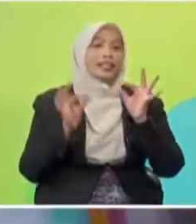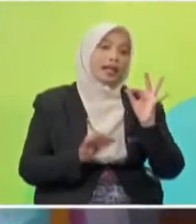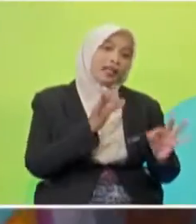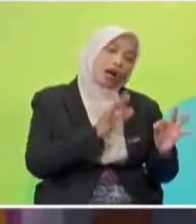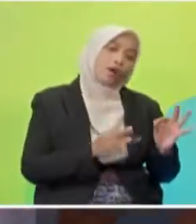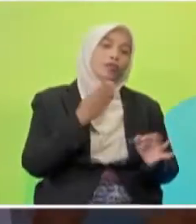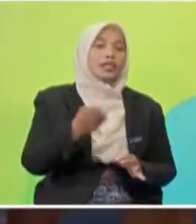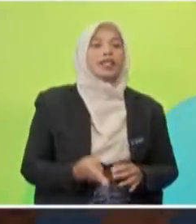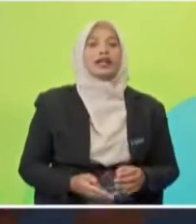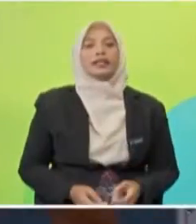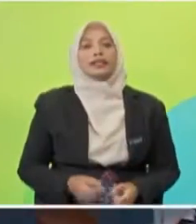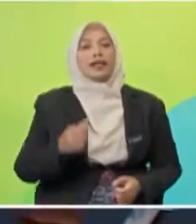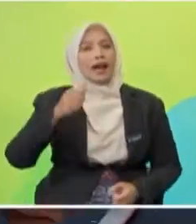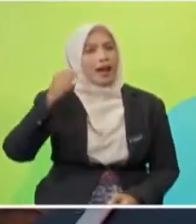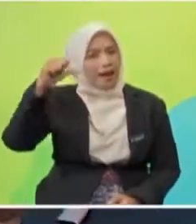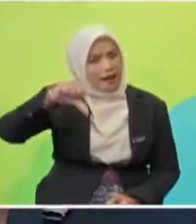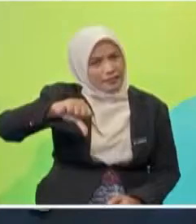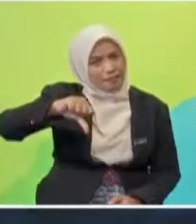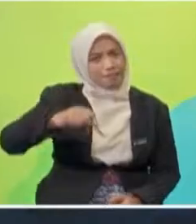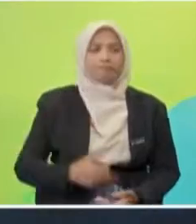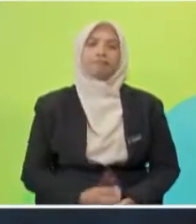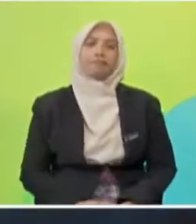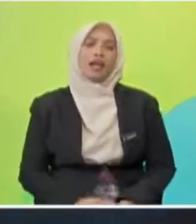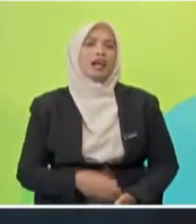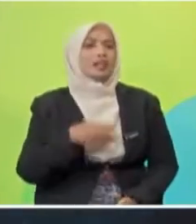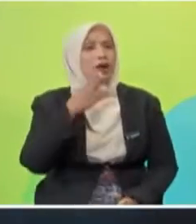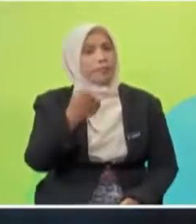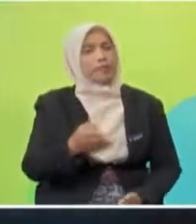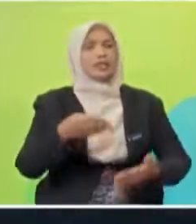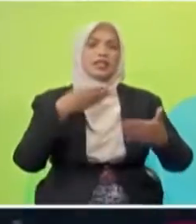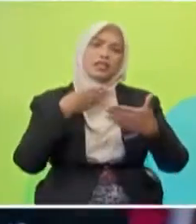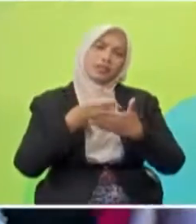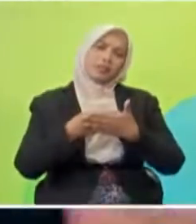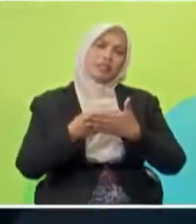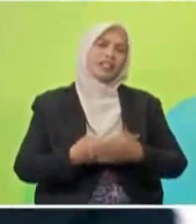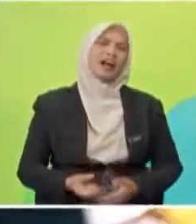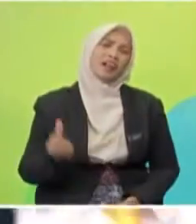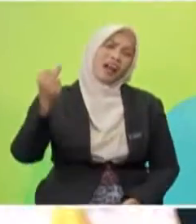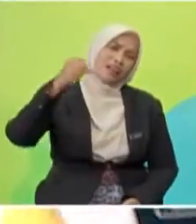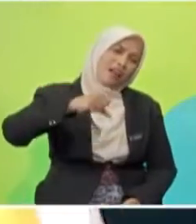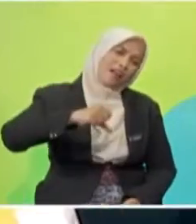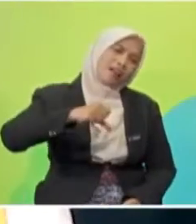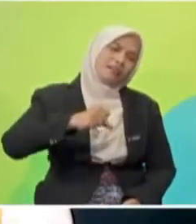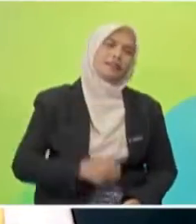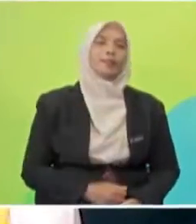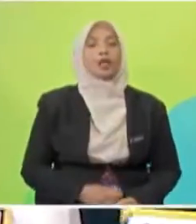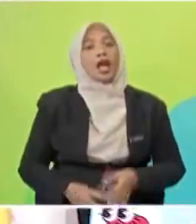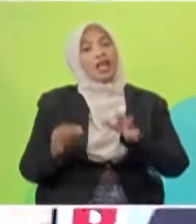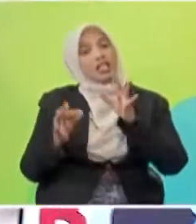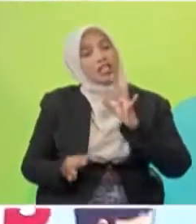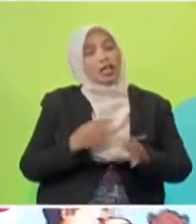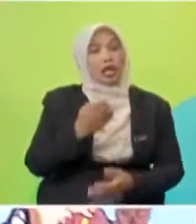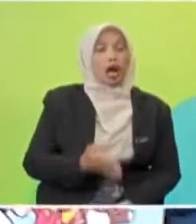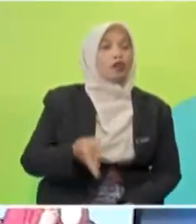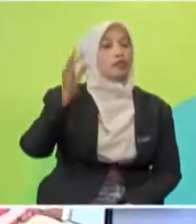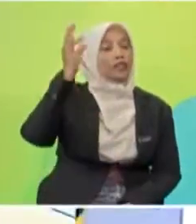Jika kau fikirkan kekalahan, kau hampiri kegagalan.